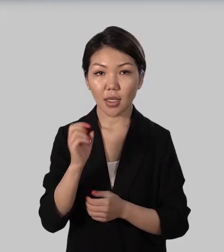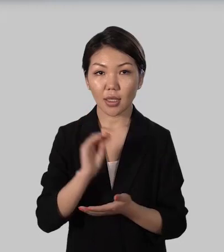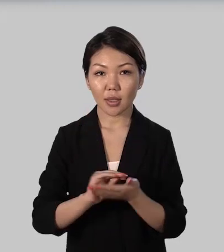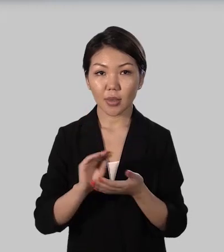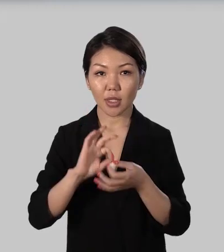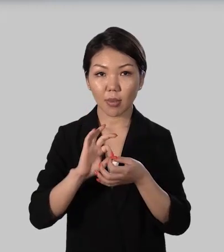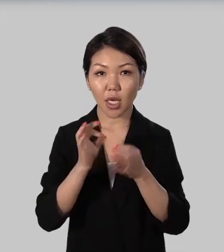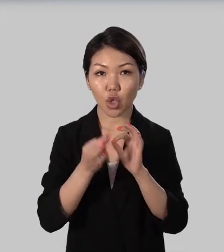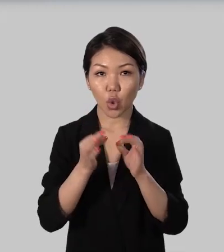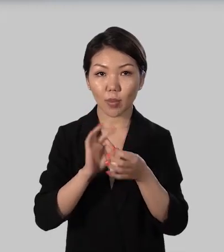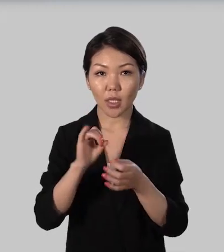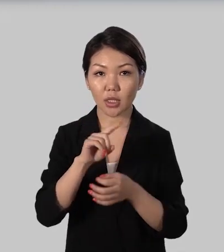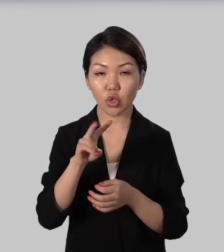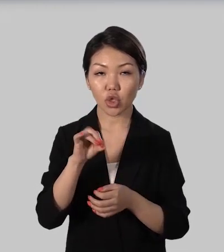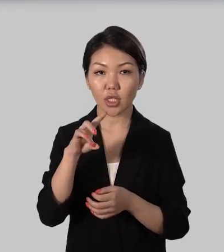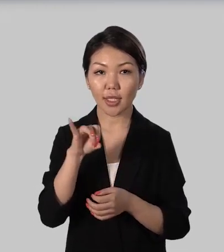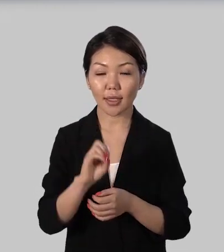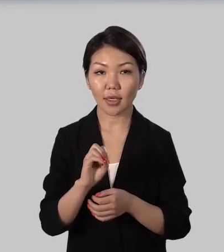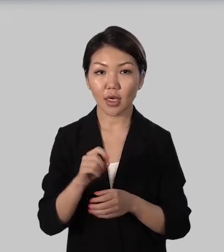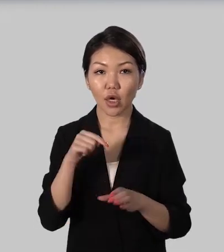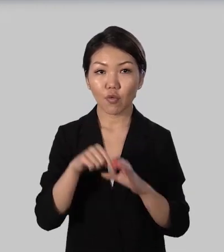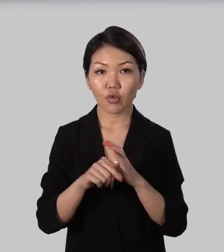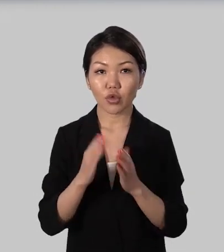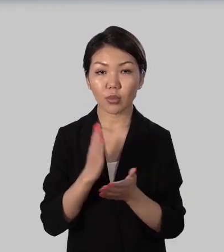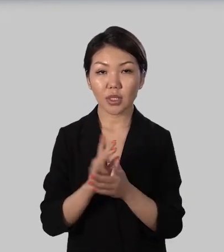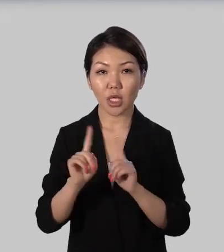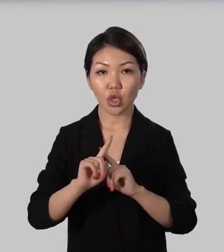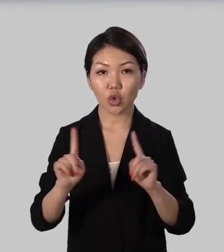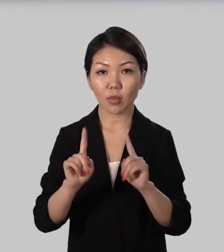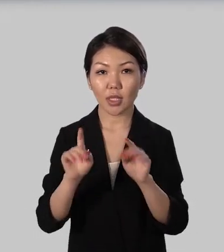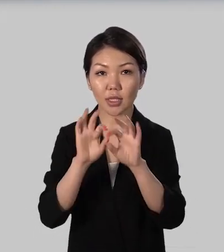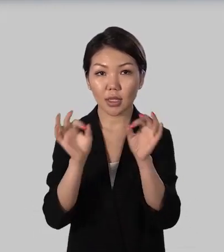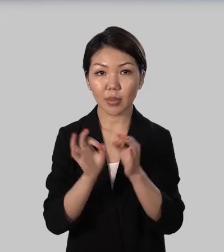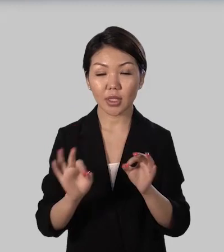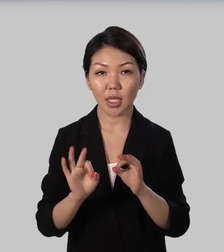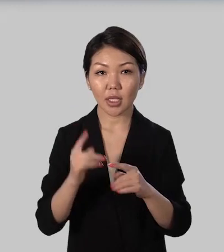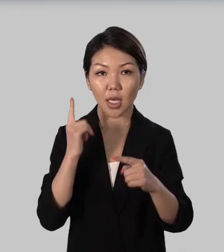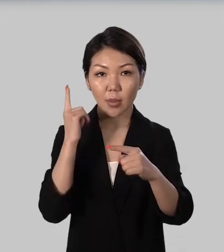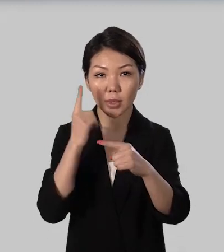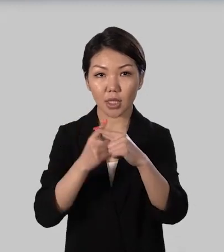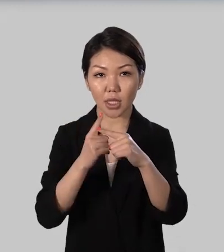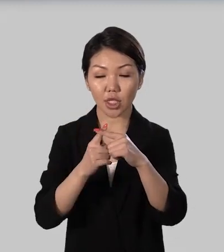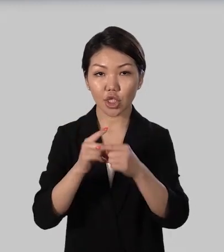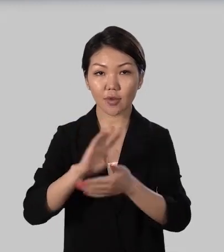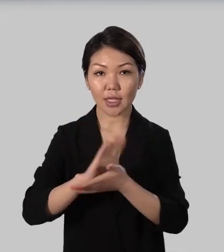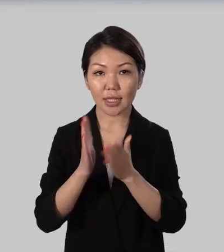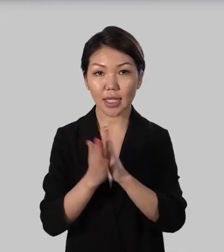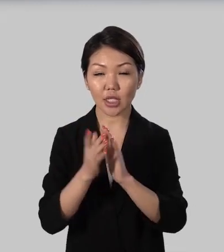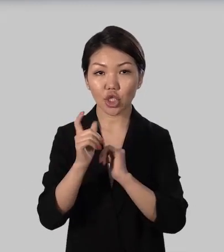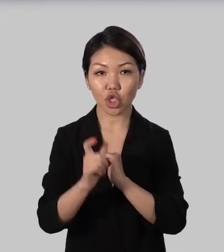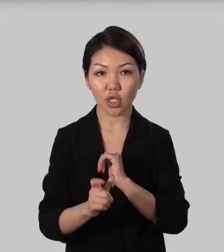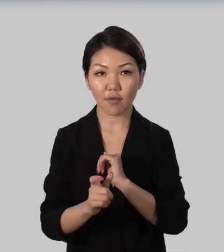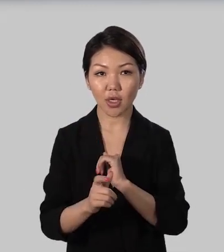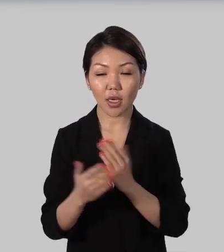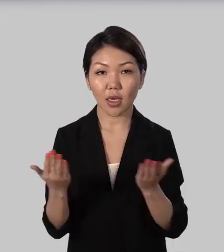изложение в чем заключается особенность описания психологического состояния человека какие впечатления